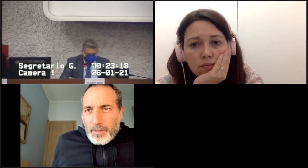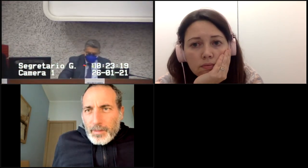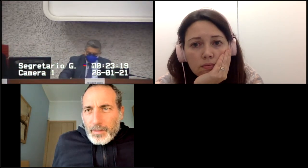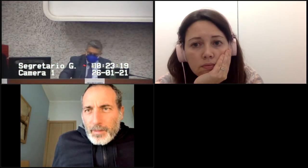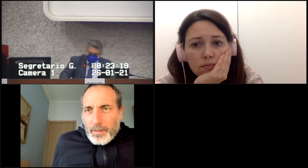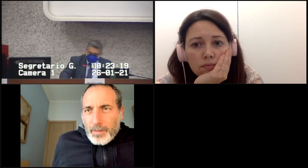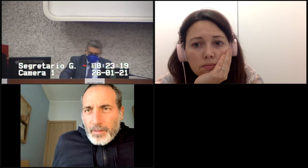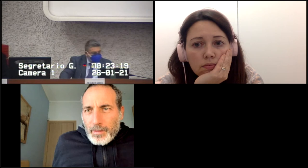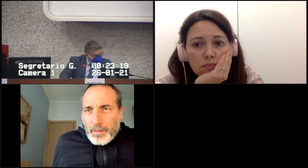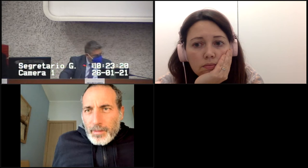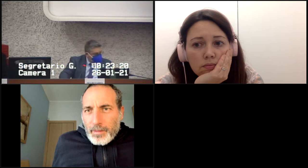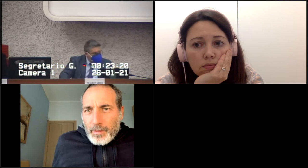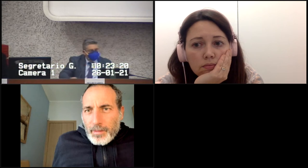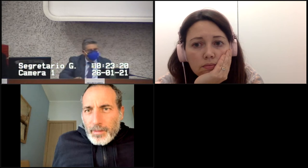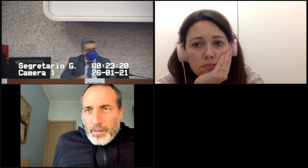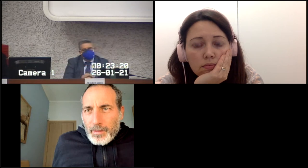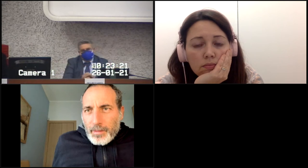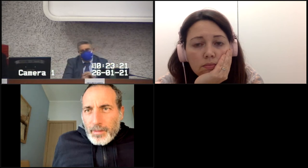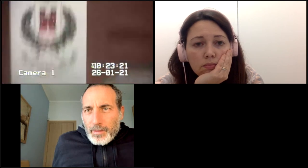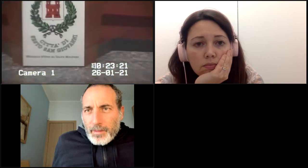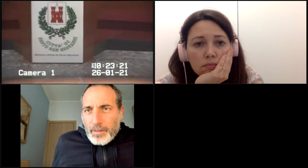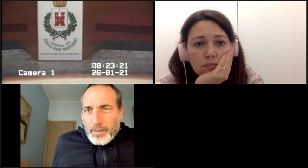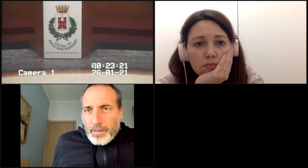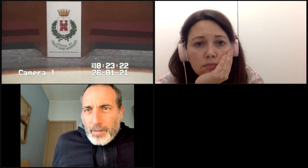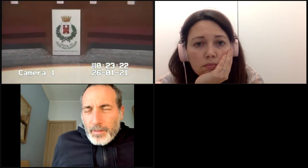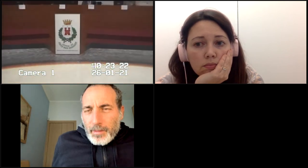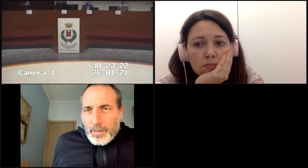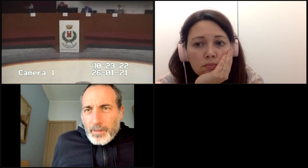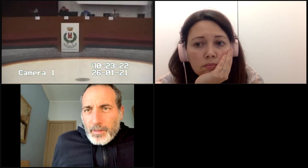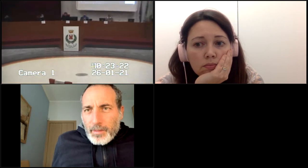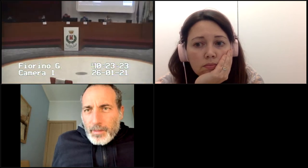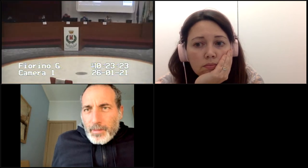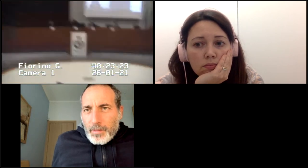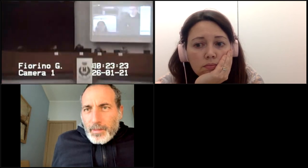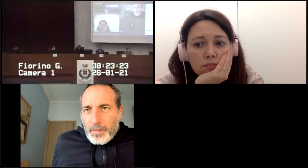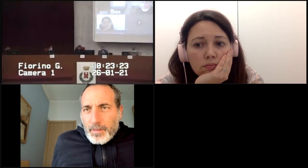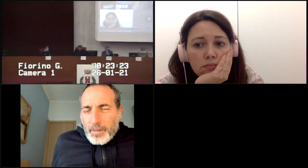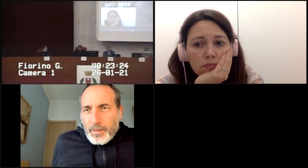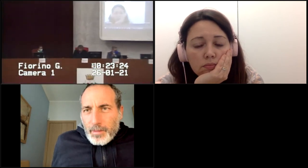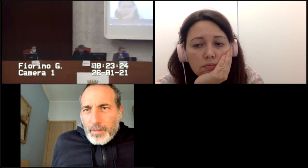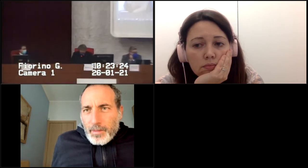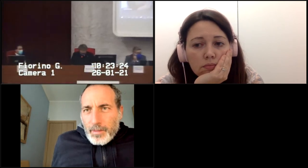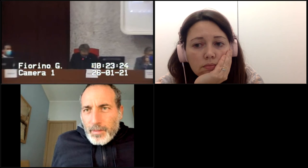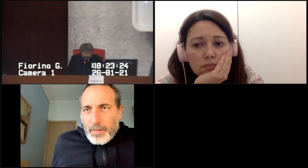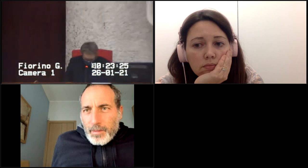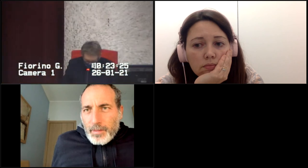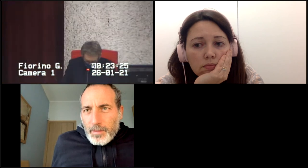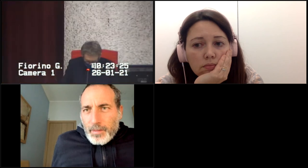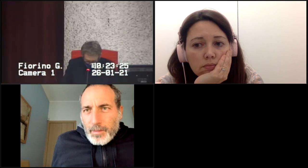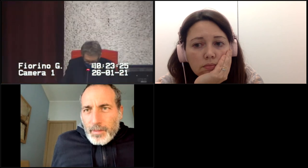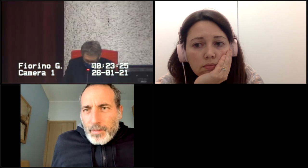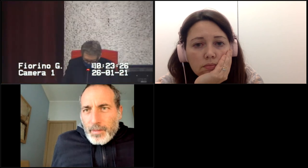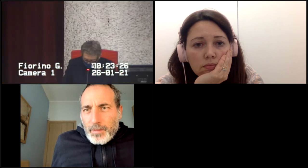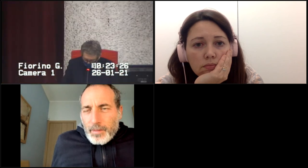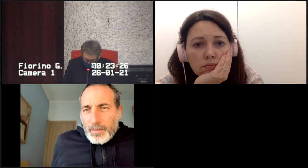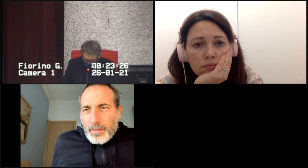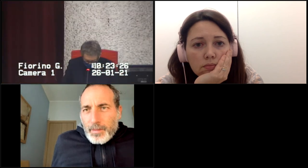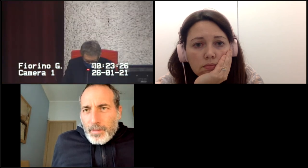Punto. Bene.